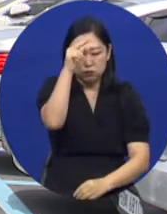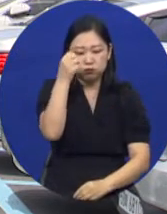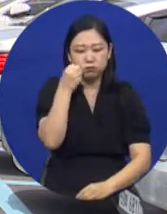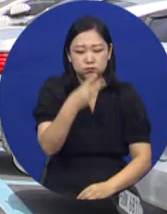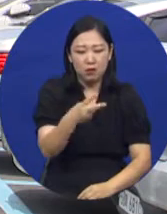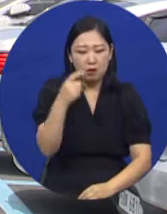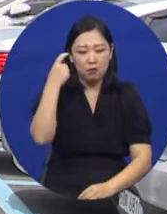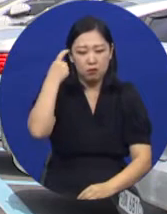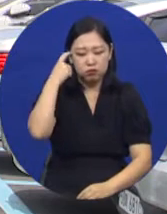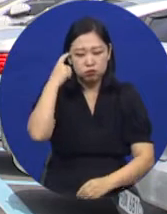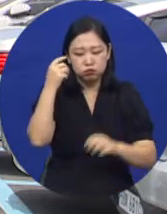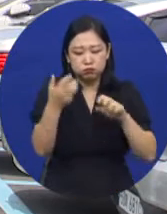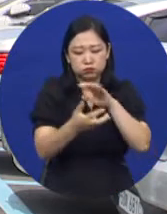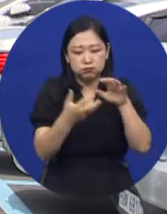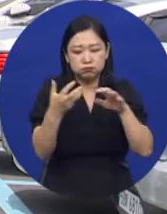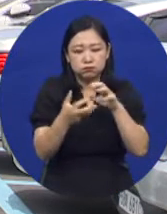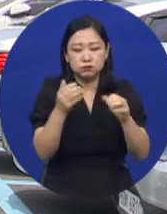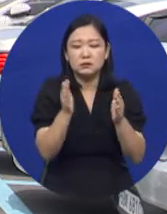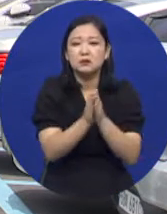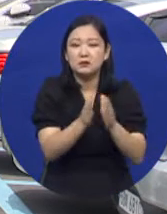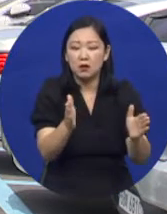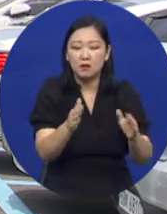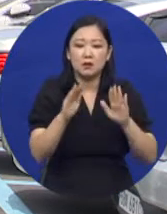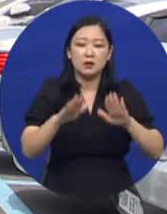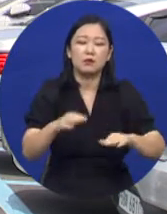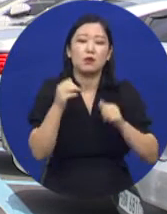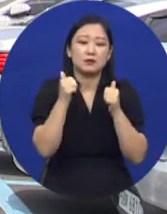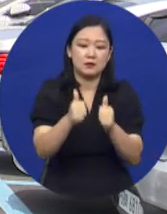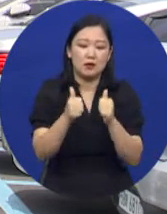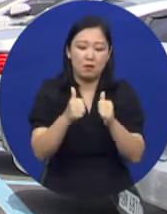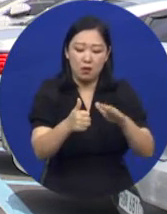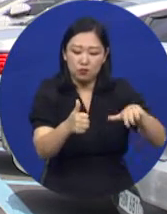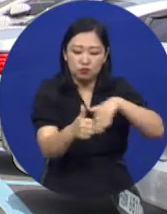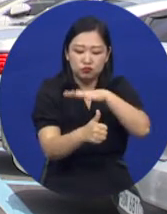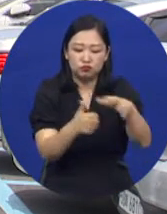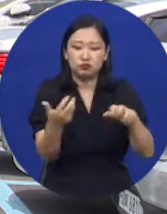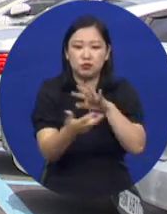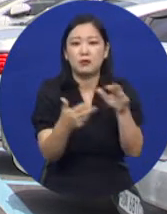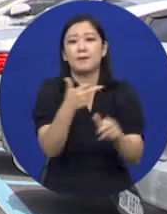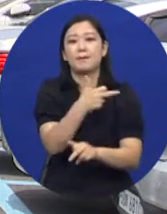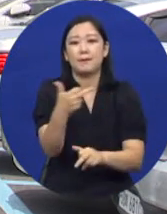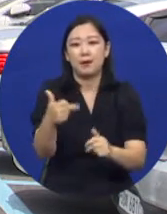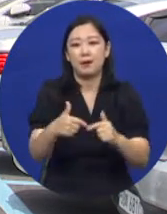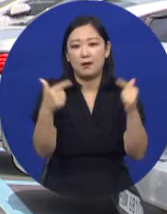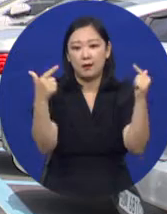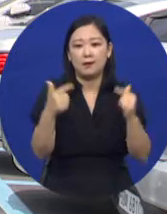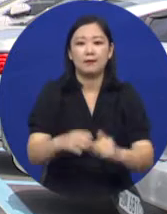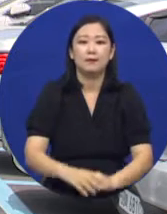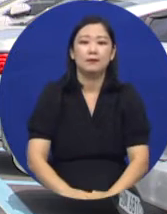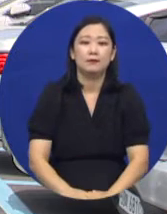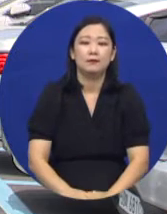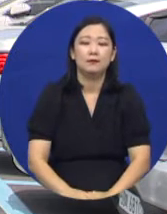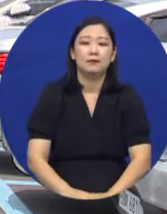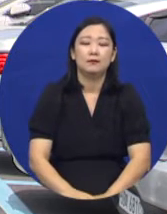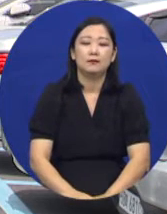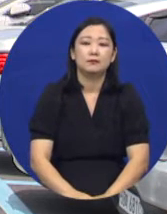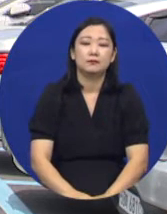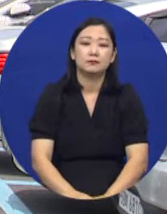이념 논쟁에 불씨를 지피면서 이번 재판을 둘러싼 논란은 더 커질 것으로 보입니다. MBC